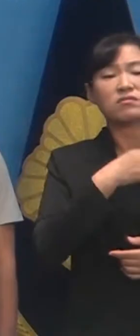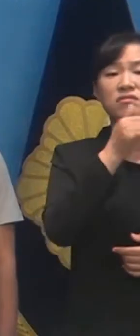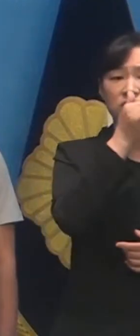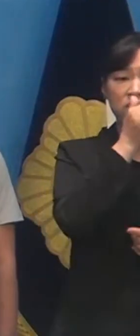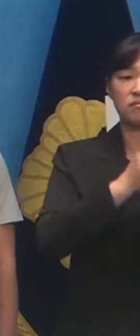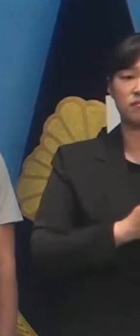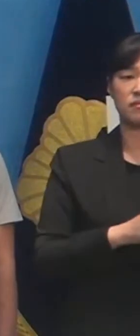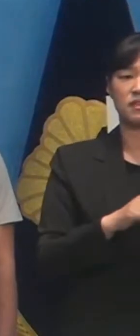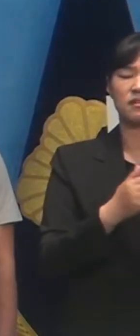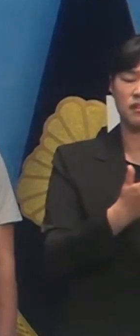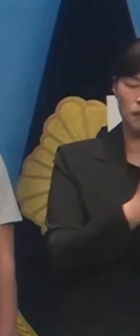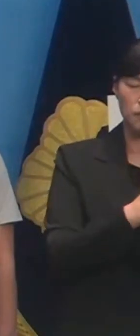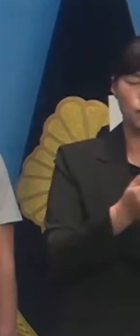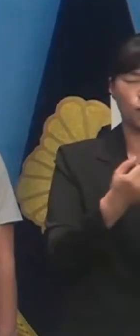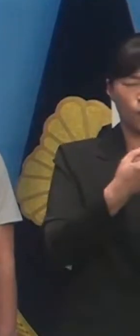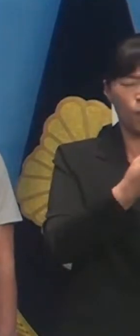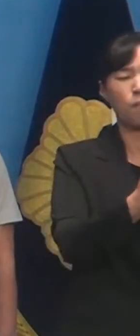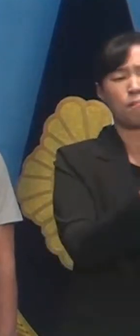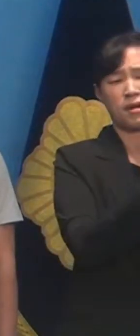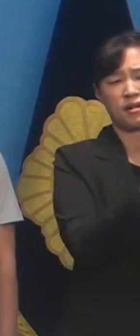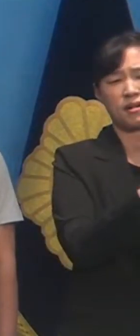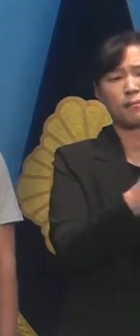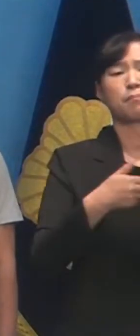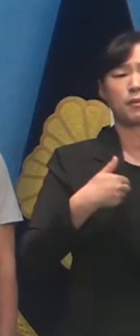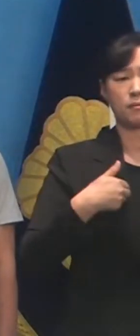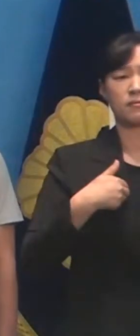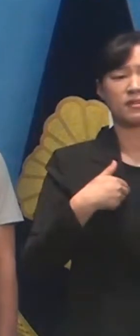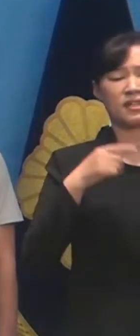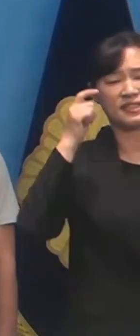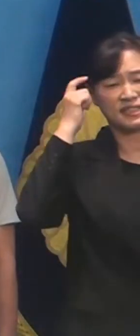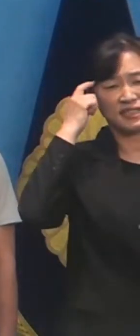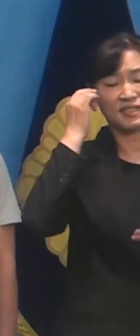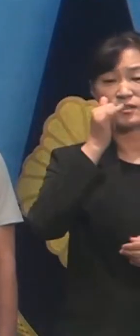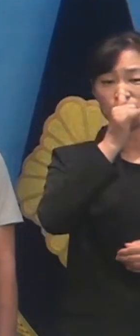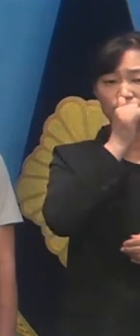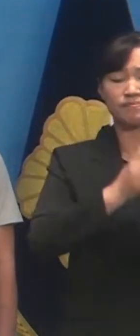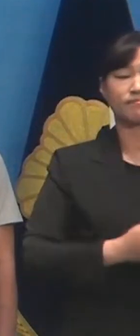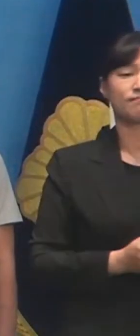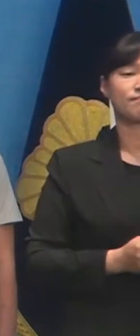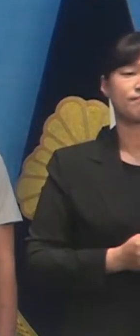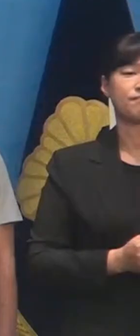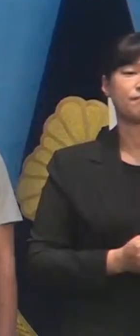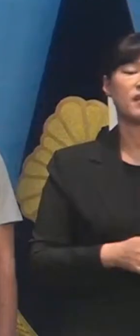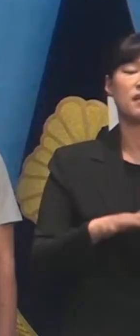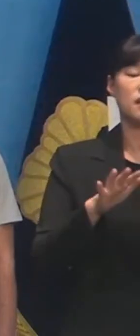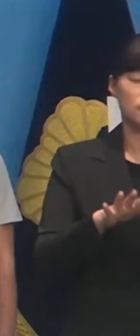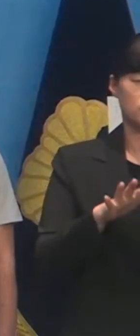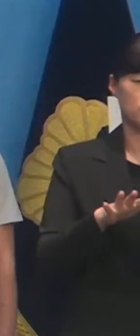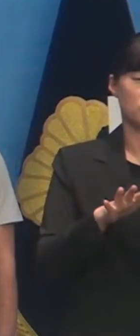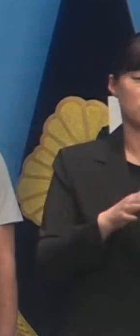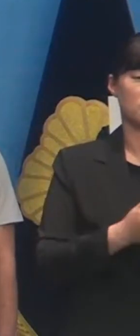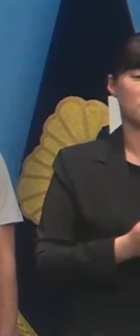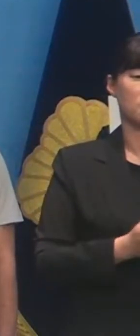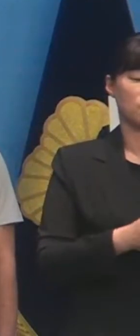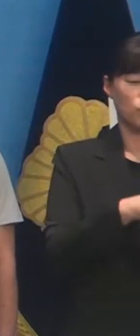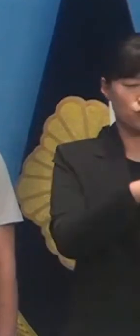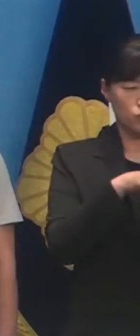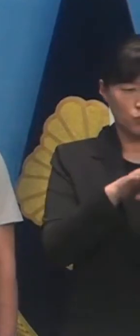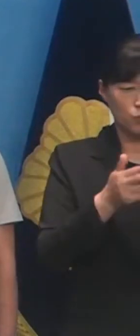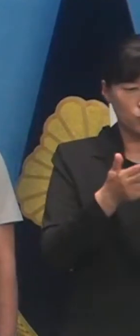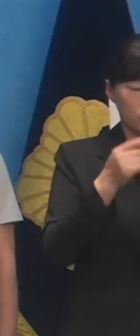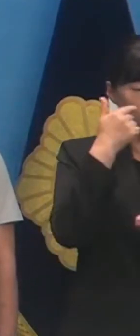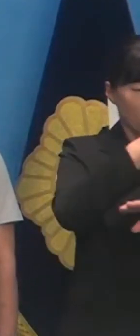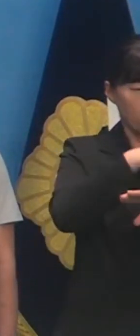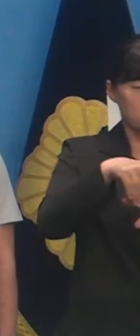그래서 이것만큼은 반드시 막아야 되겠다 이런 생각을 갖고 있습니다. 그래서 이번에 이 구조조정